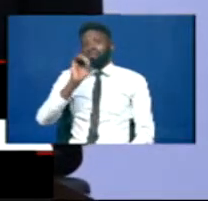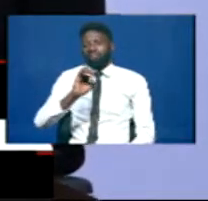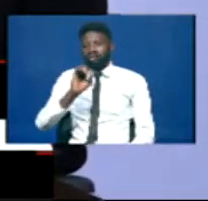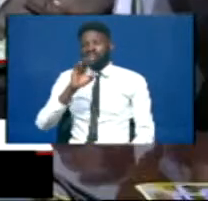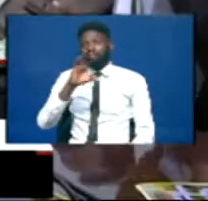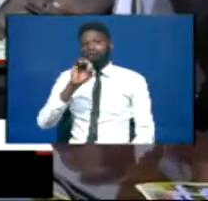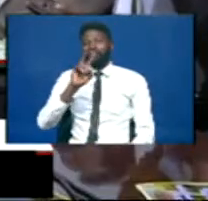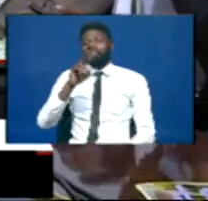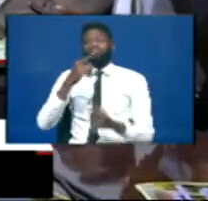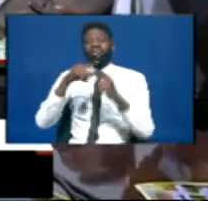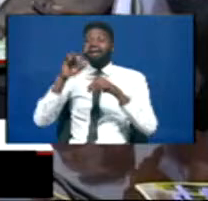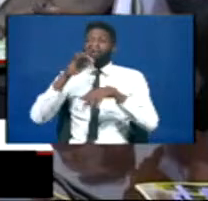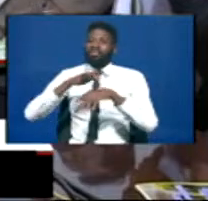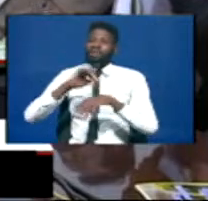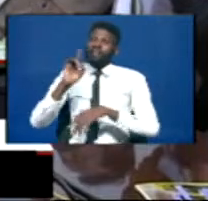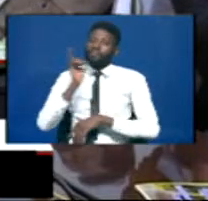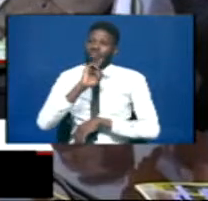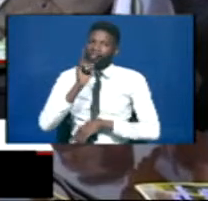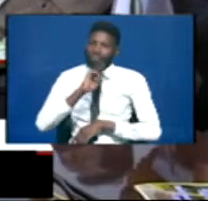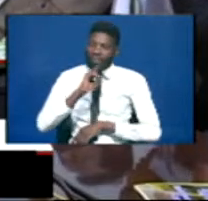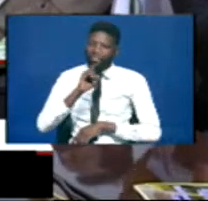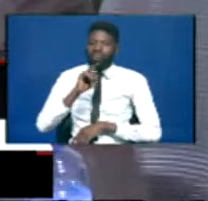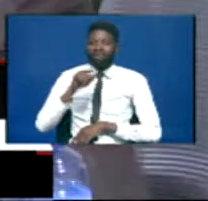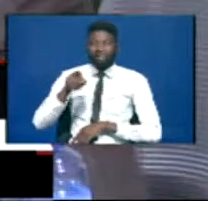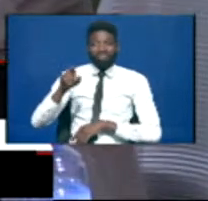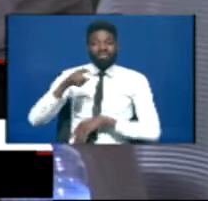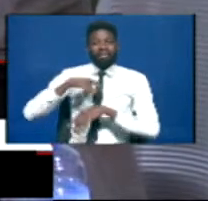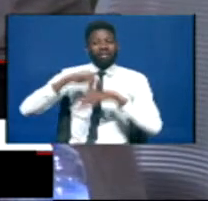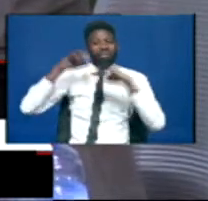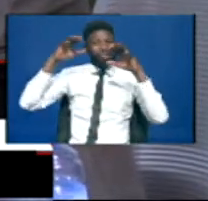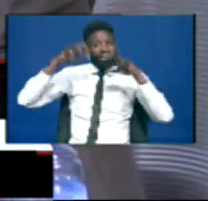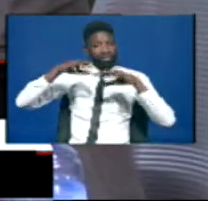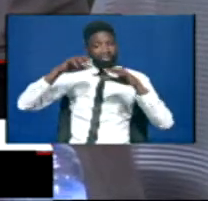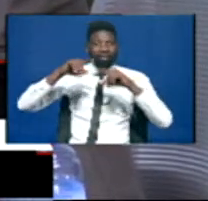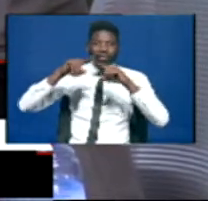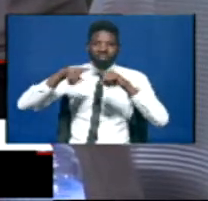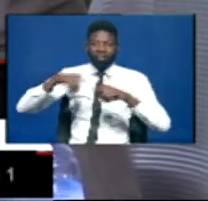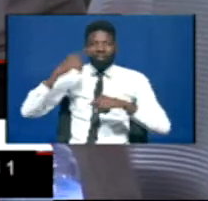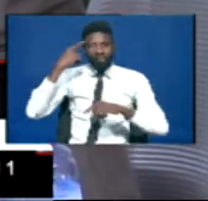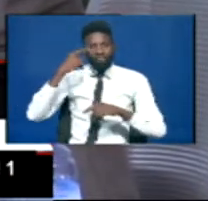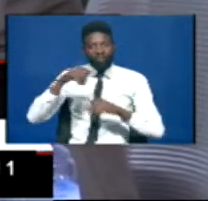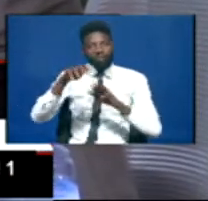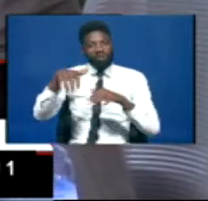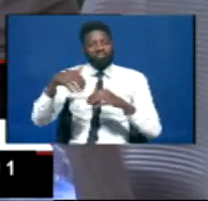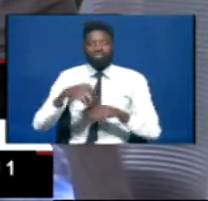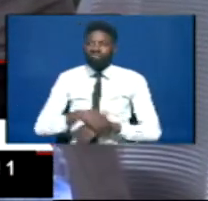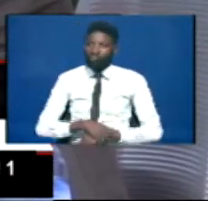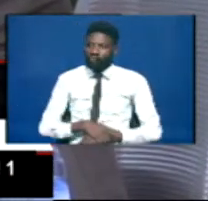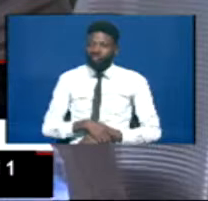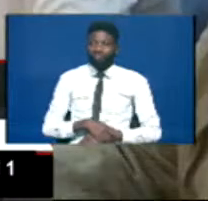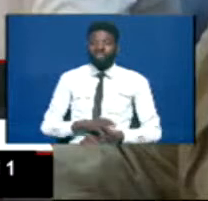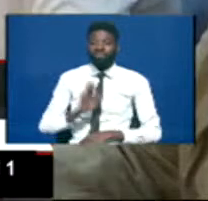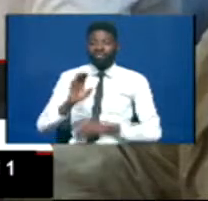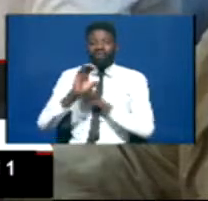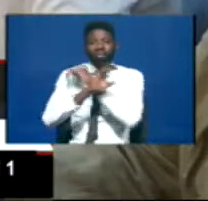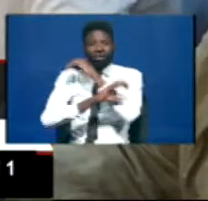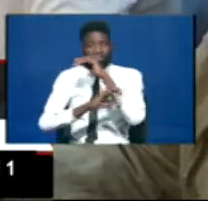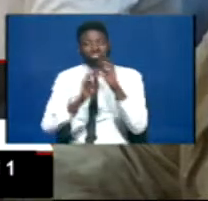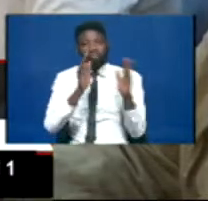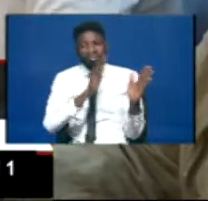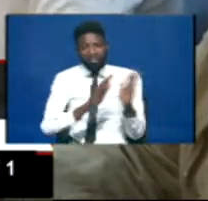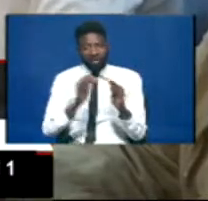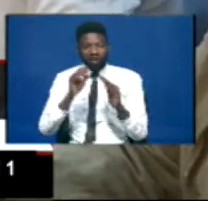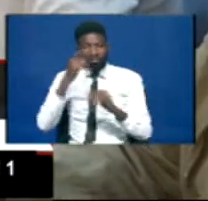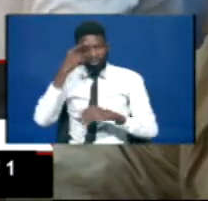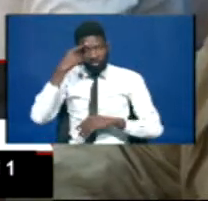hali ya anga inayotegemea zaidi mvua kutoka kilimo. Nchi hiyo imeratibu sera kuhusu kuhimili athari za mabadiliko